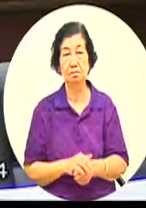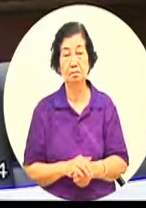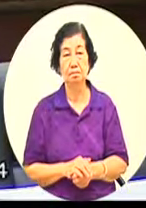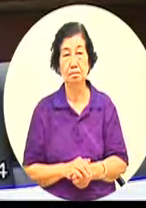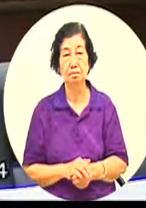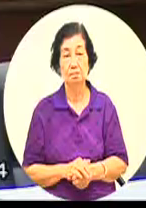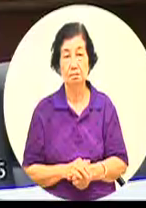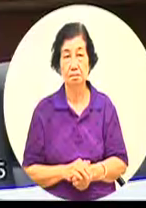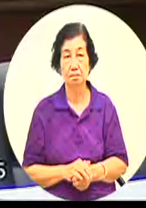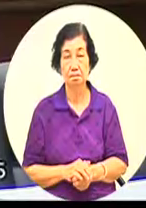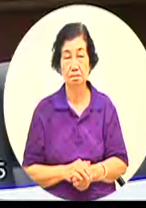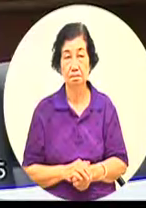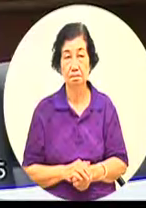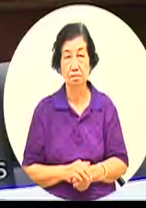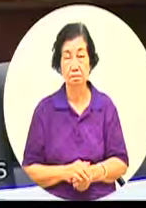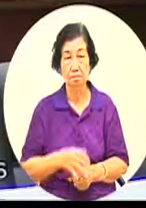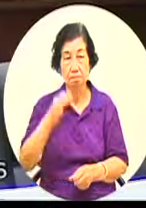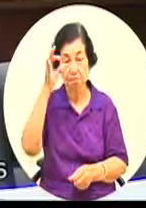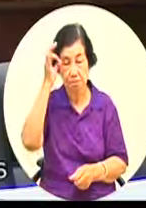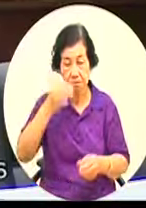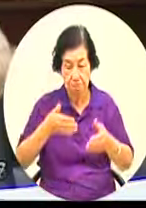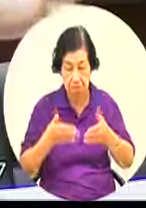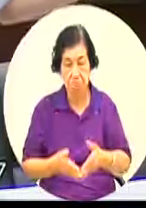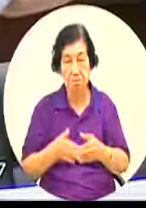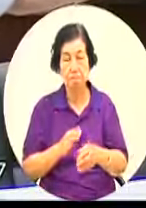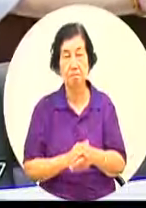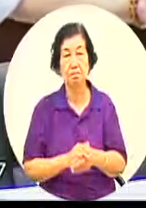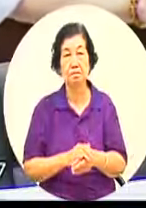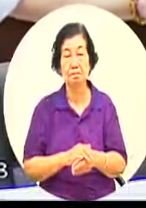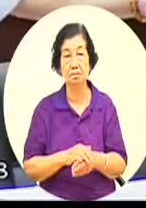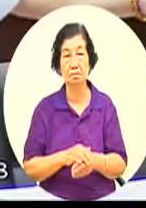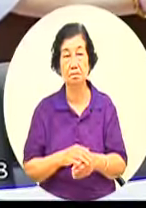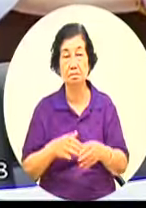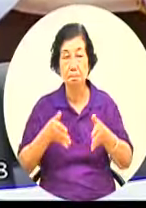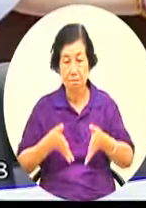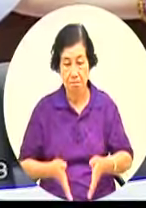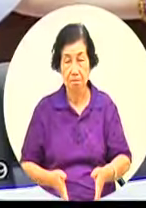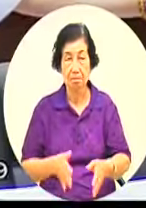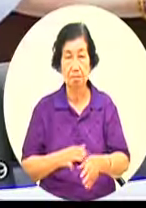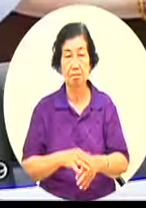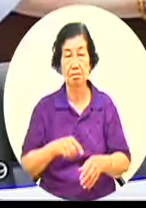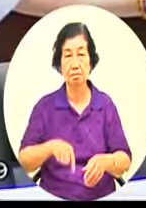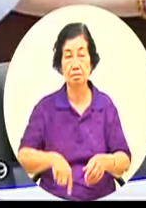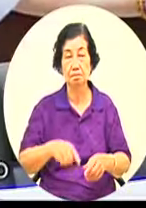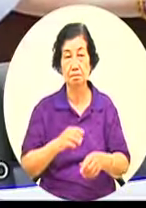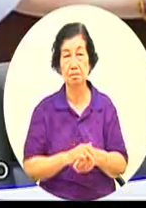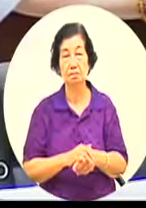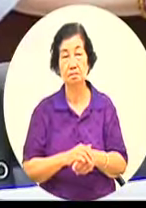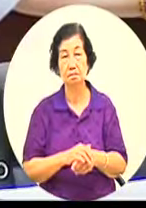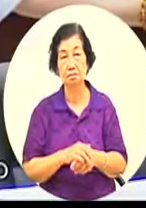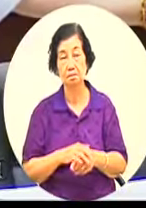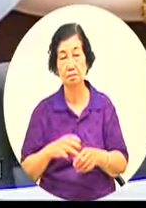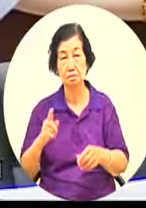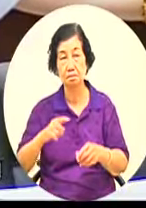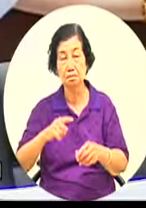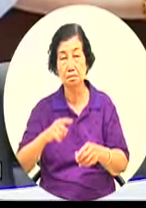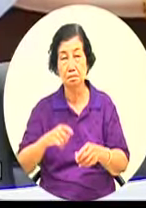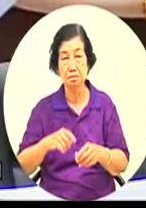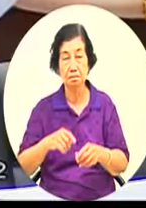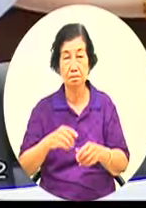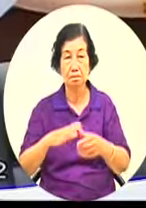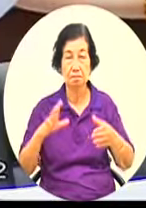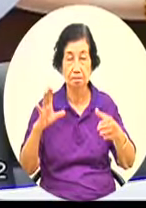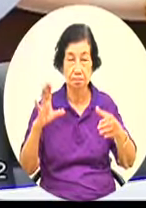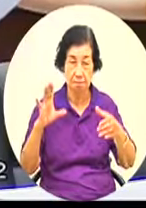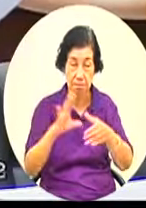注重在地的优势吧，是不是可以跟文藻，因为他们有太多的学生，其实他们有些也甚至去